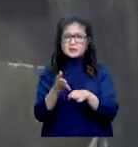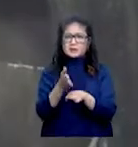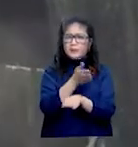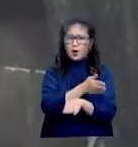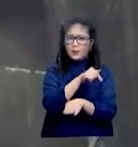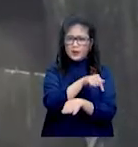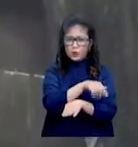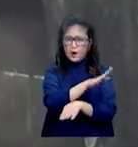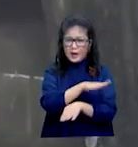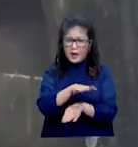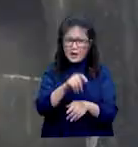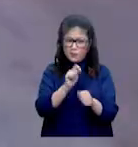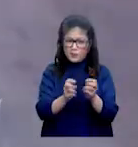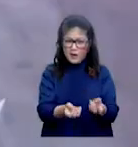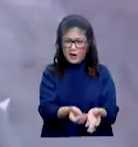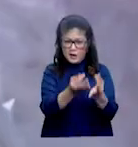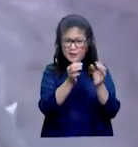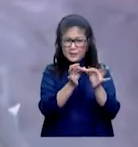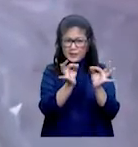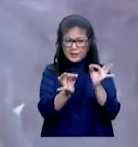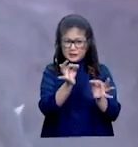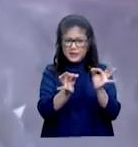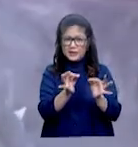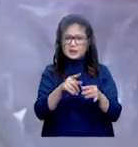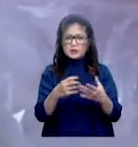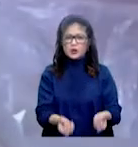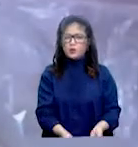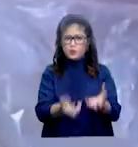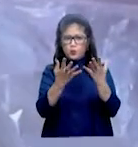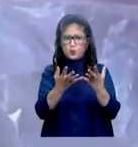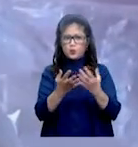bermain petasan dan kembang api di lokasi. Tim kontributor iNews melaporkan.